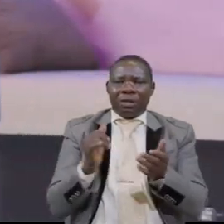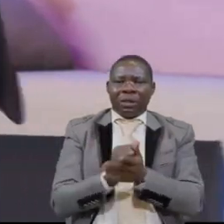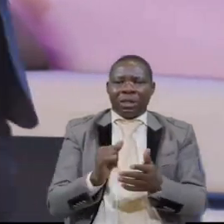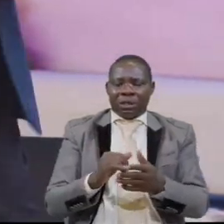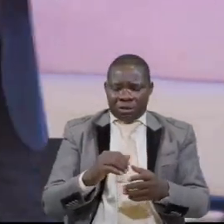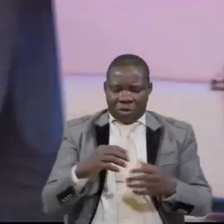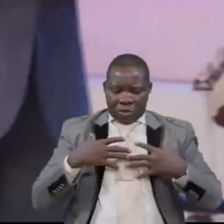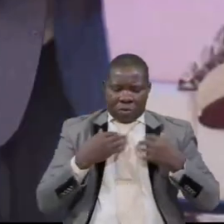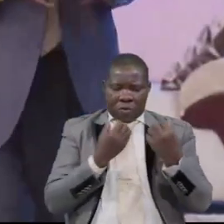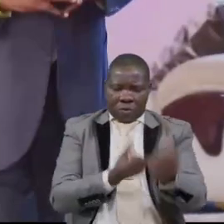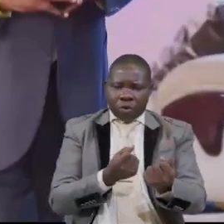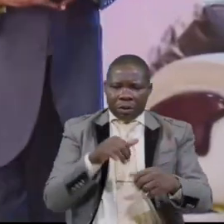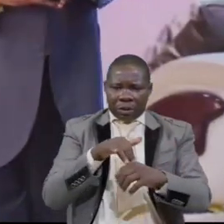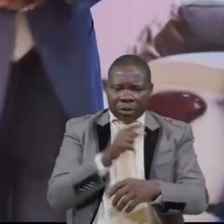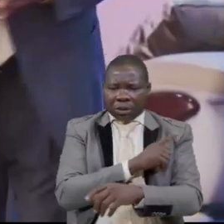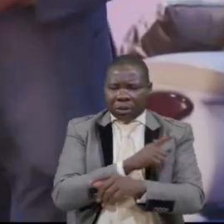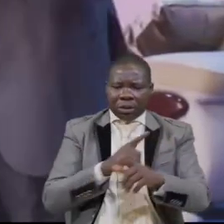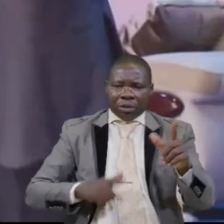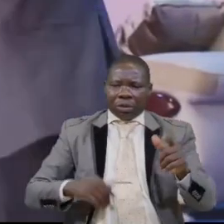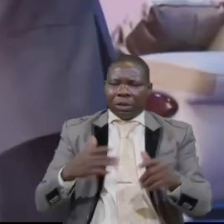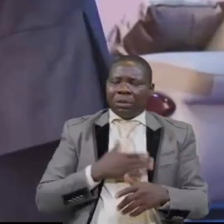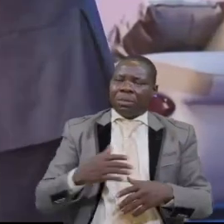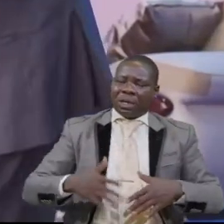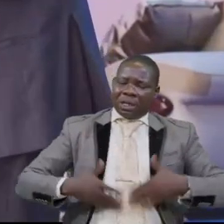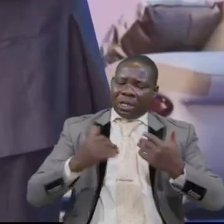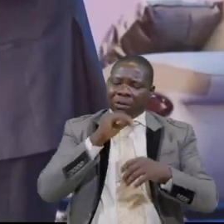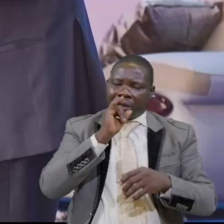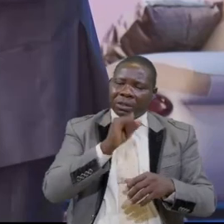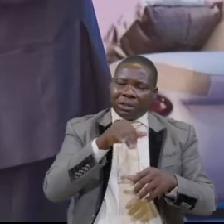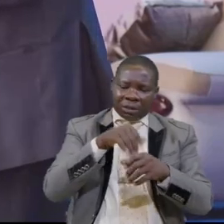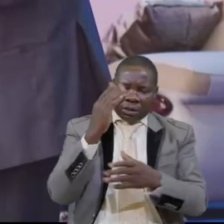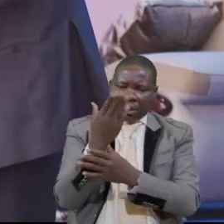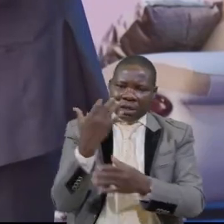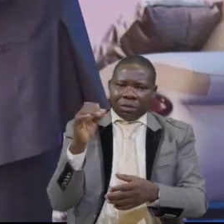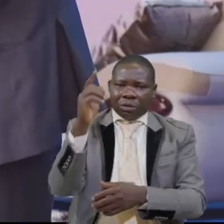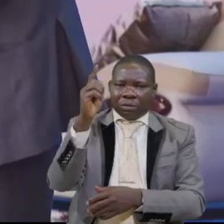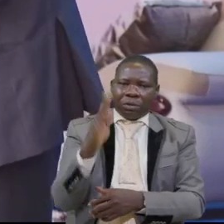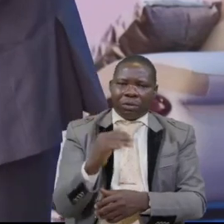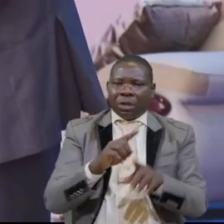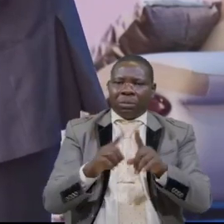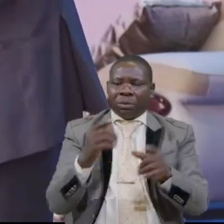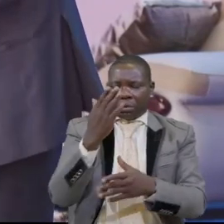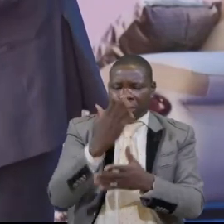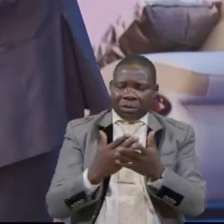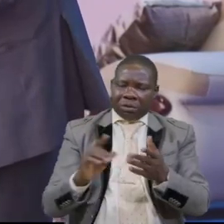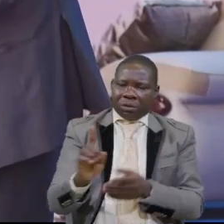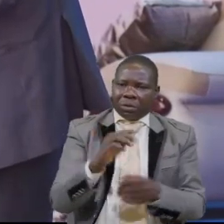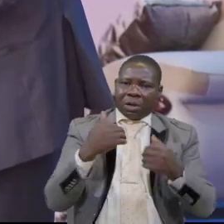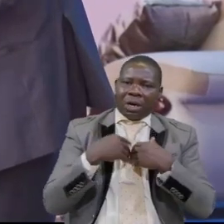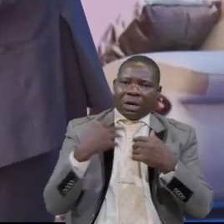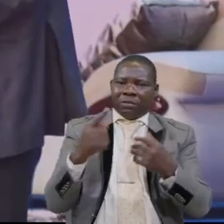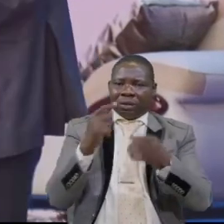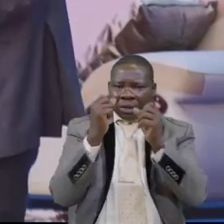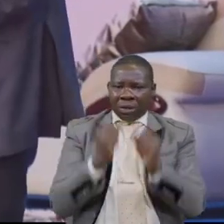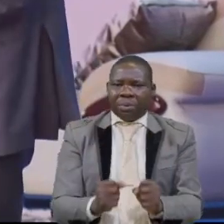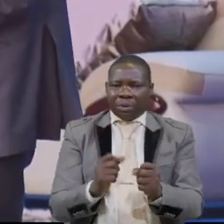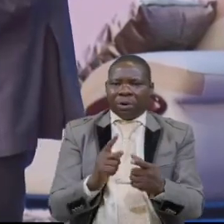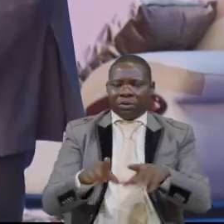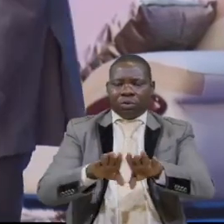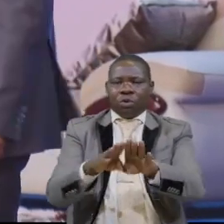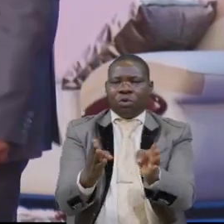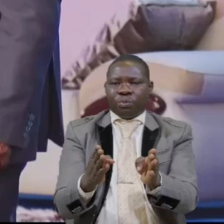oh ma vie entre dans les mains de Dieu quelqu'un la puissance d'ouvrir